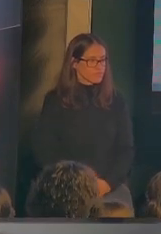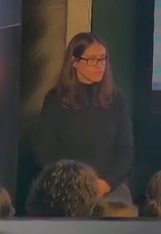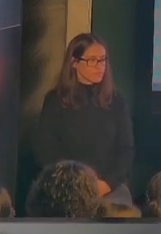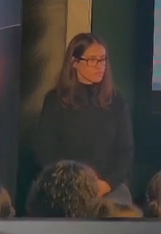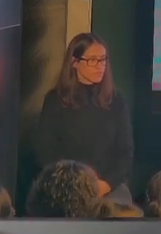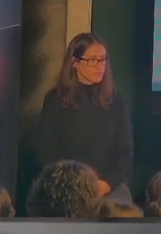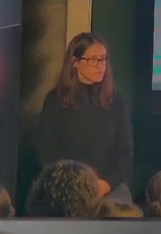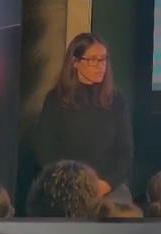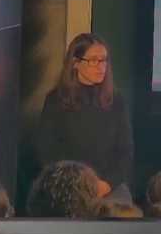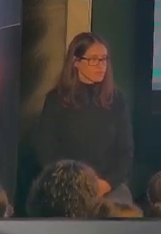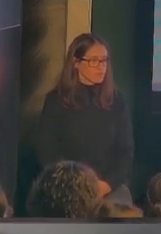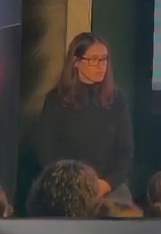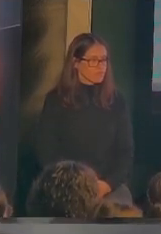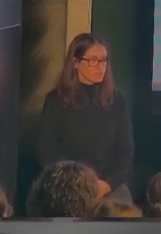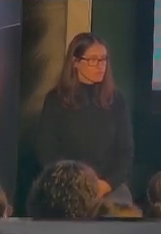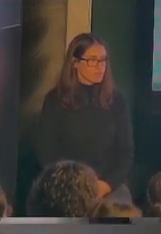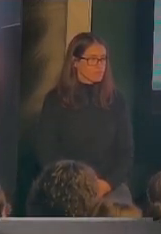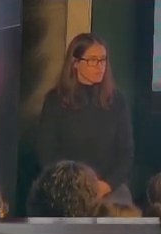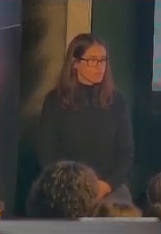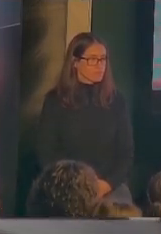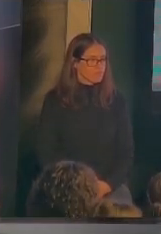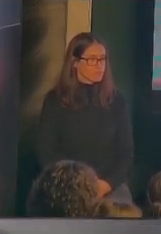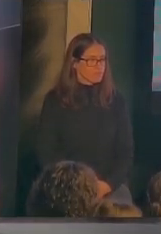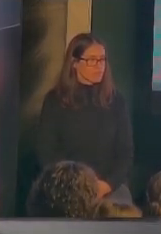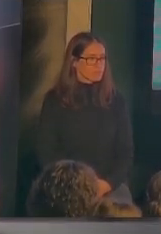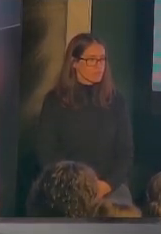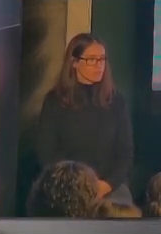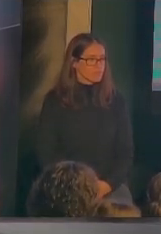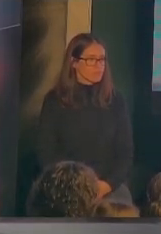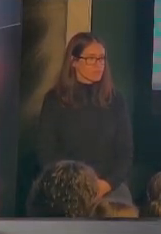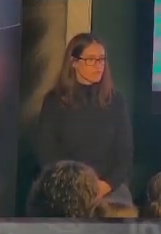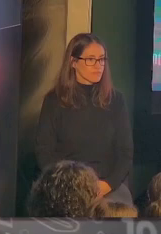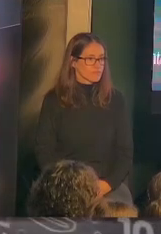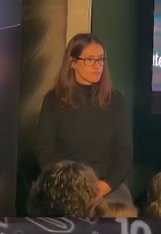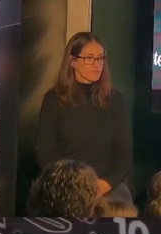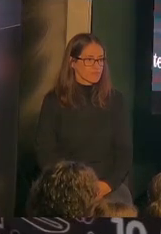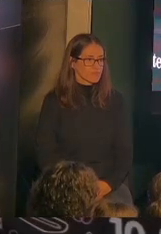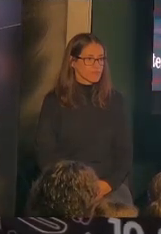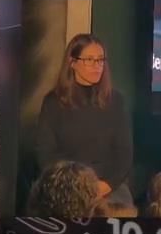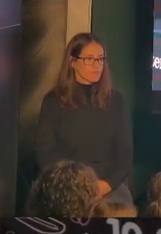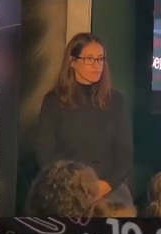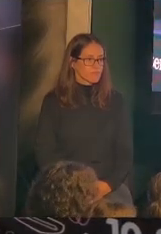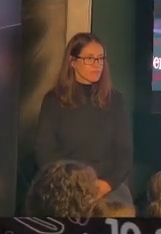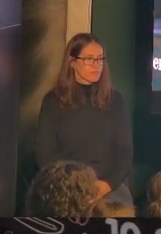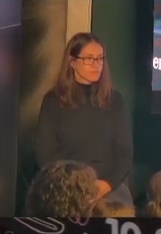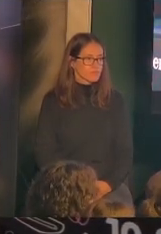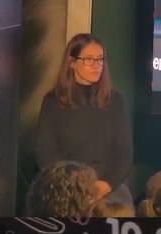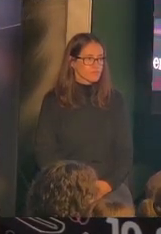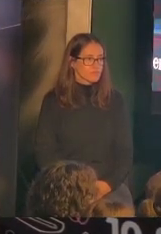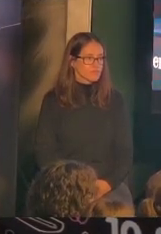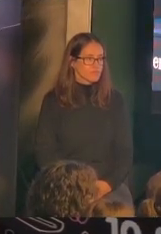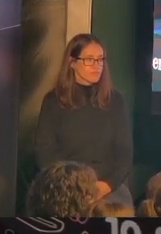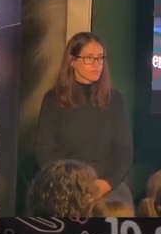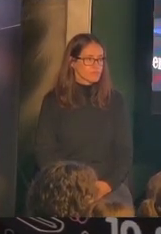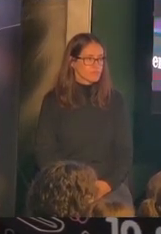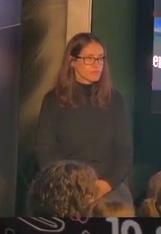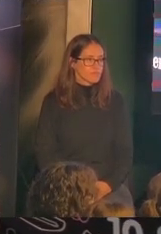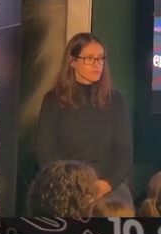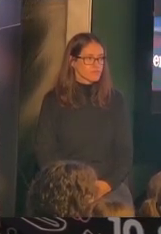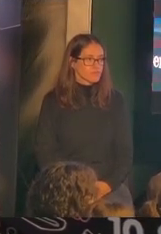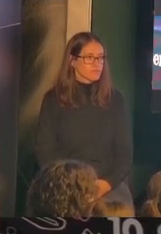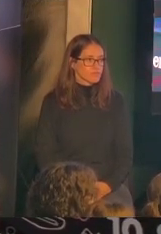I ens faltaran les tisores. Les tijeres? Tijeres, sí.